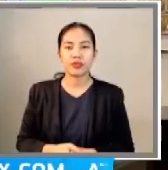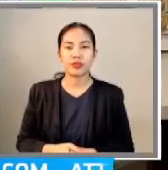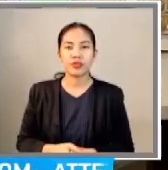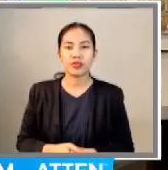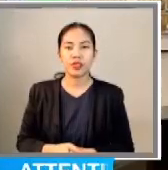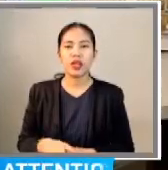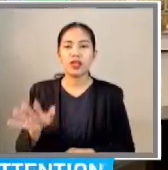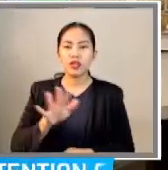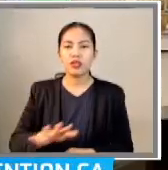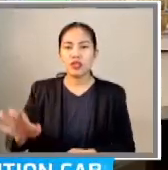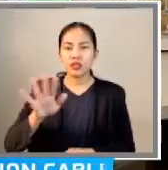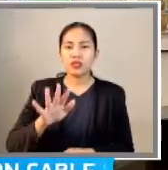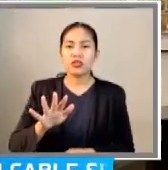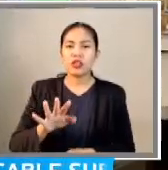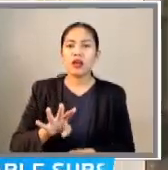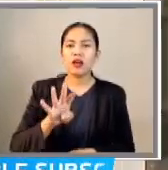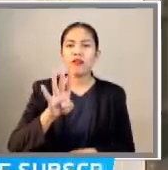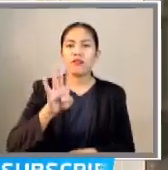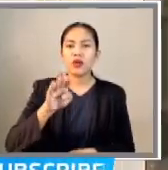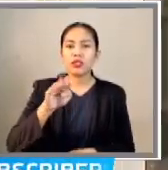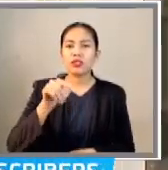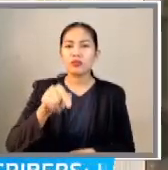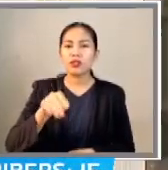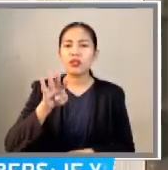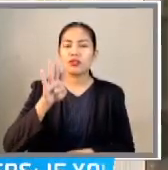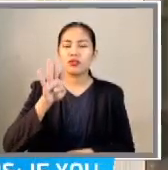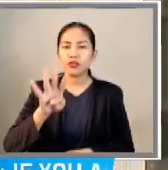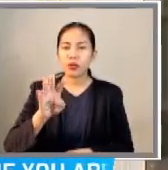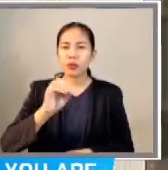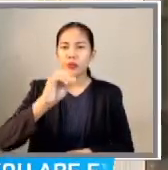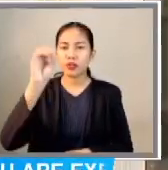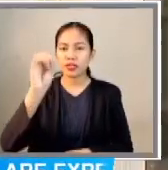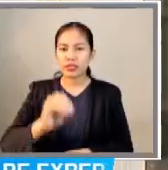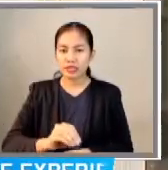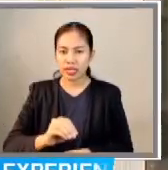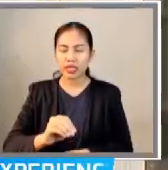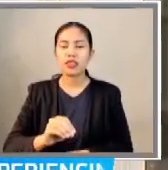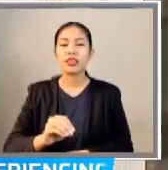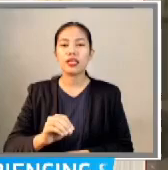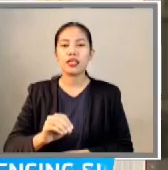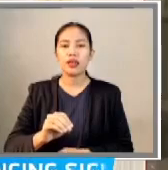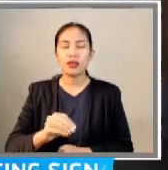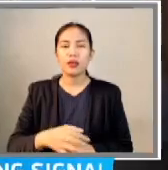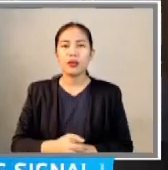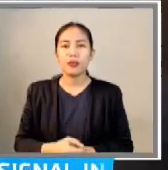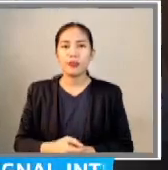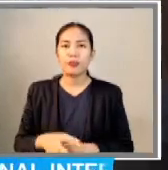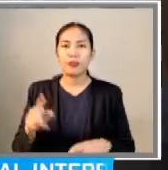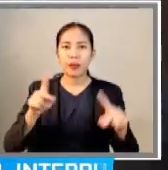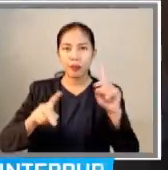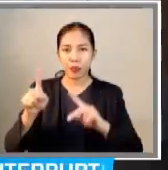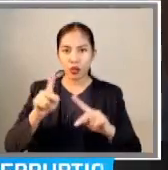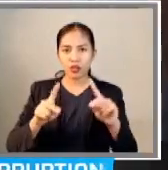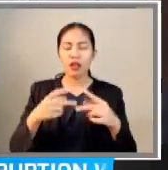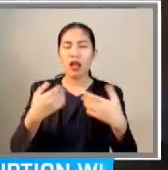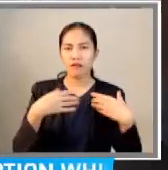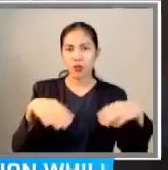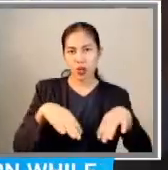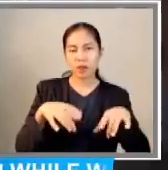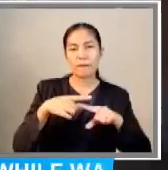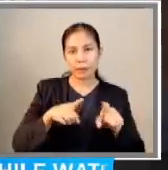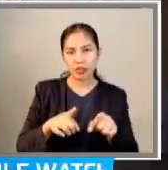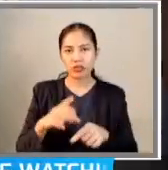katumbas ng 14.4% na underemployment rate. Sa kabila ito ng ibinalita ng PSA na bumalik na